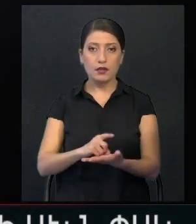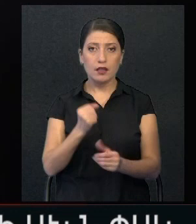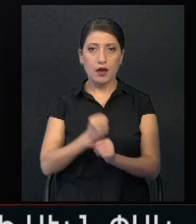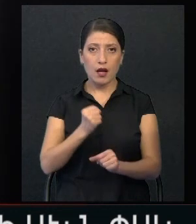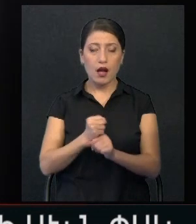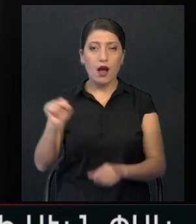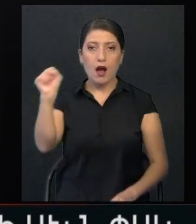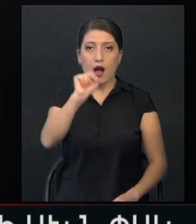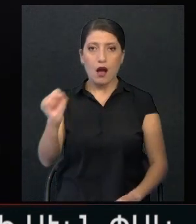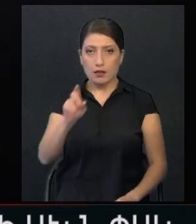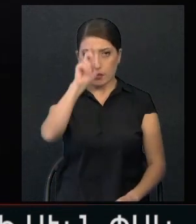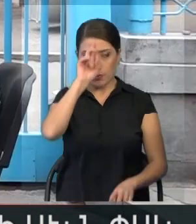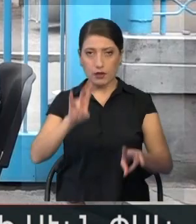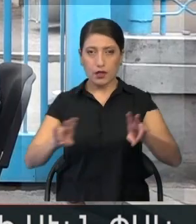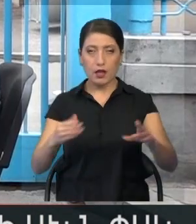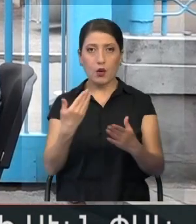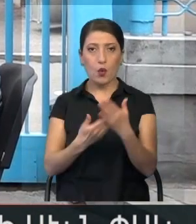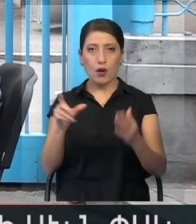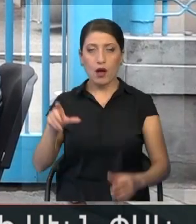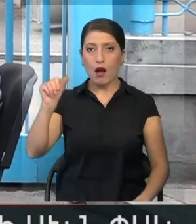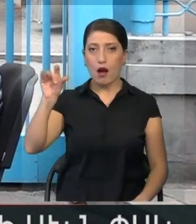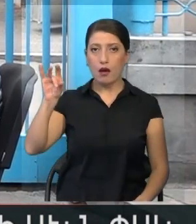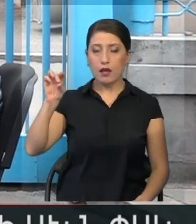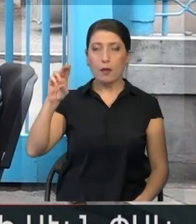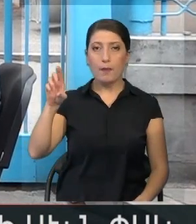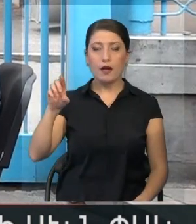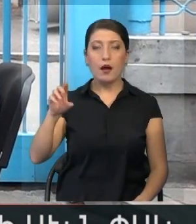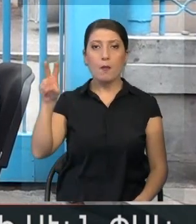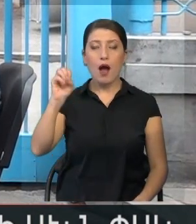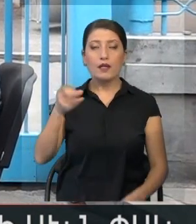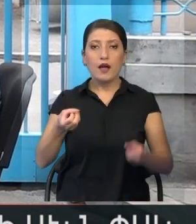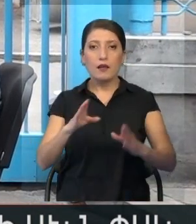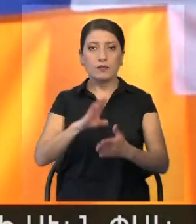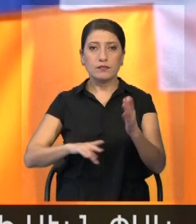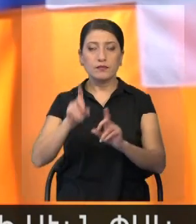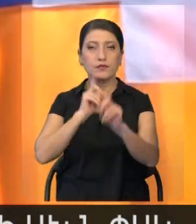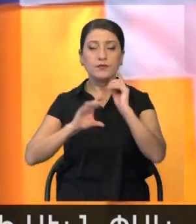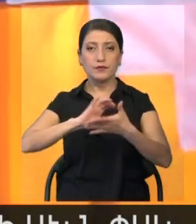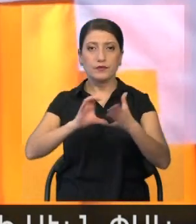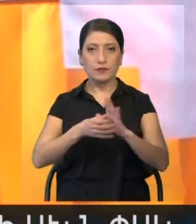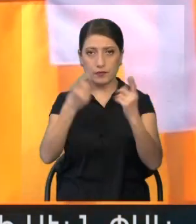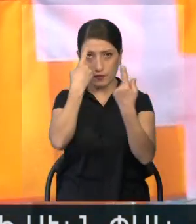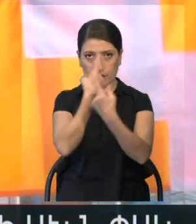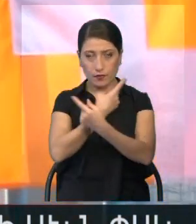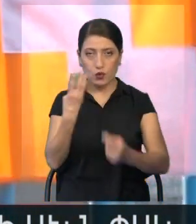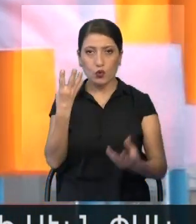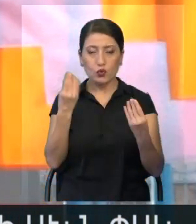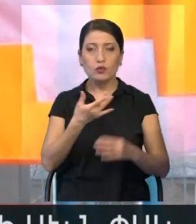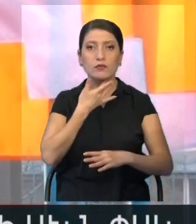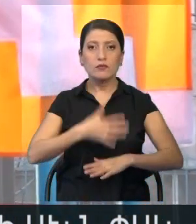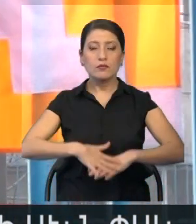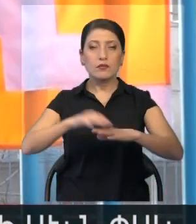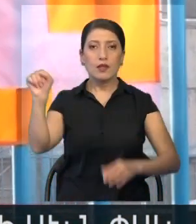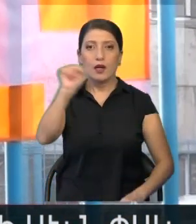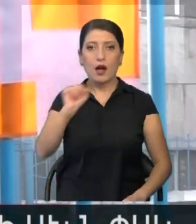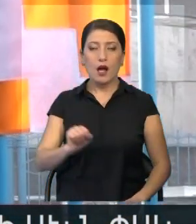Արցախի պետնախարարի խորհրդական Արտակ Բեգլարյանի հետ ՄԱԿ-ի Երևանյան գրասենյակի առջև արդեն 4 օր նստածույցանող Արցախի մարդու իրավունքների